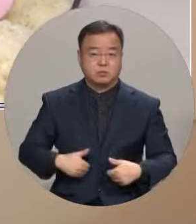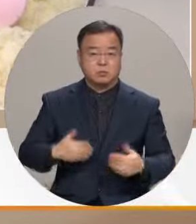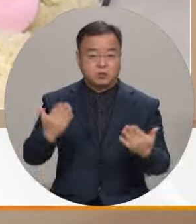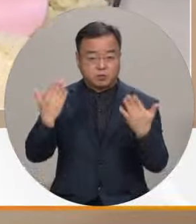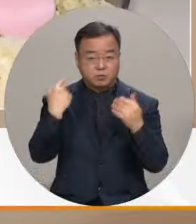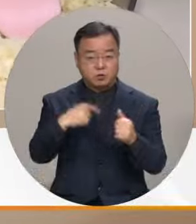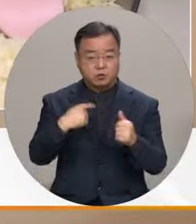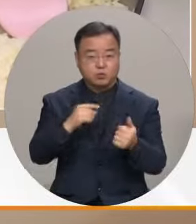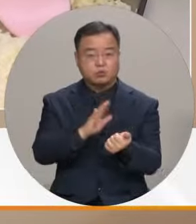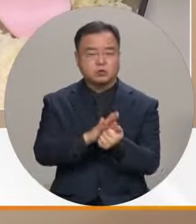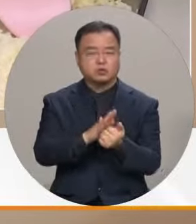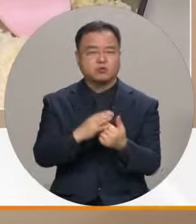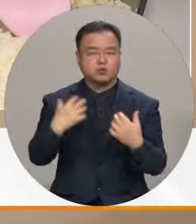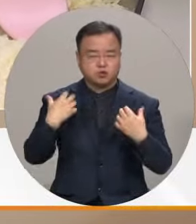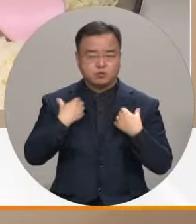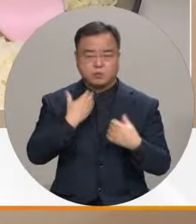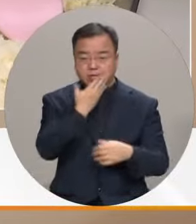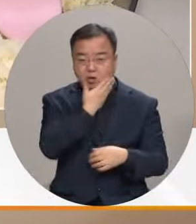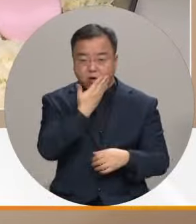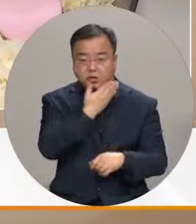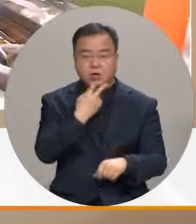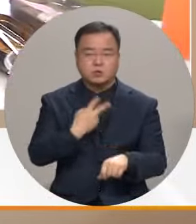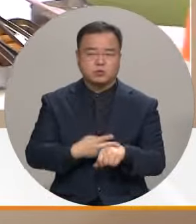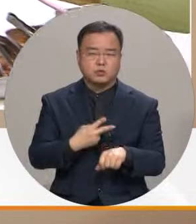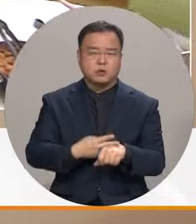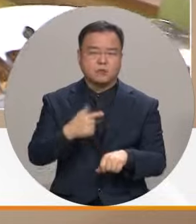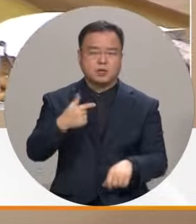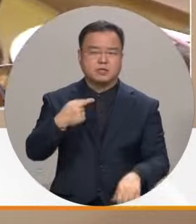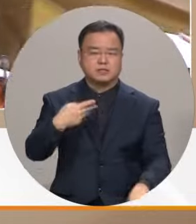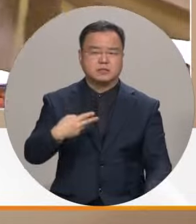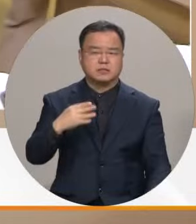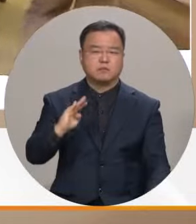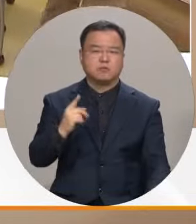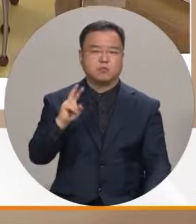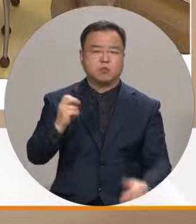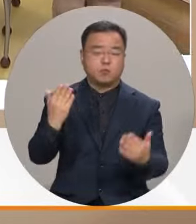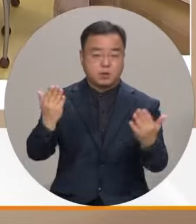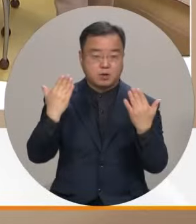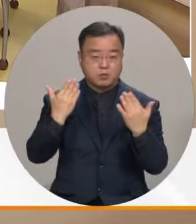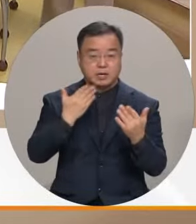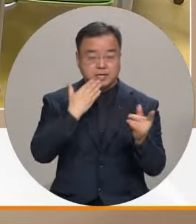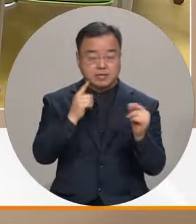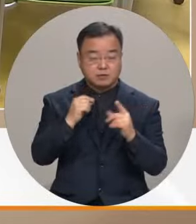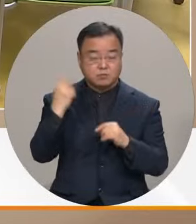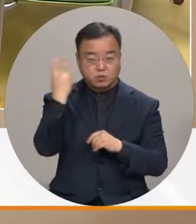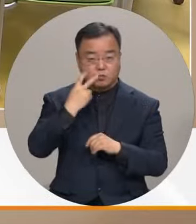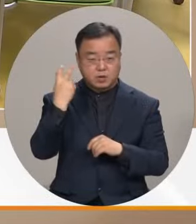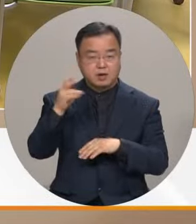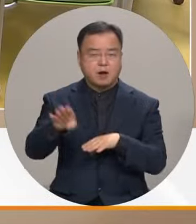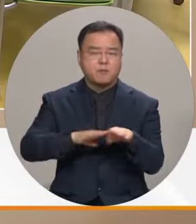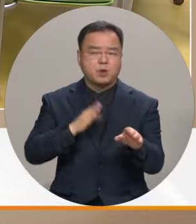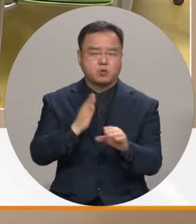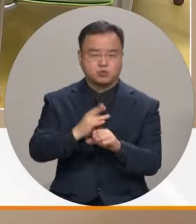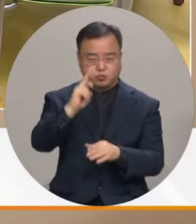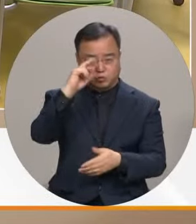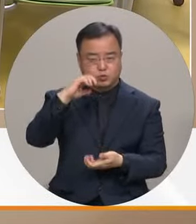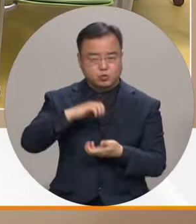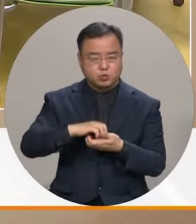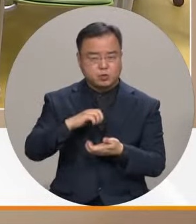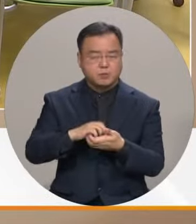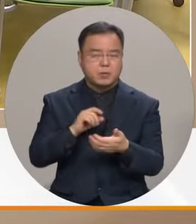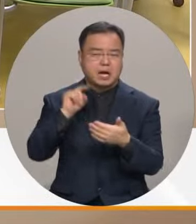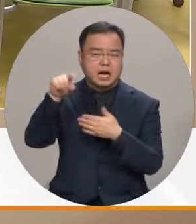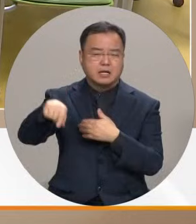교육지원청 소속에 영양교사가 일범 학교 급 간식을 관리하고 또 방학에도 도시락이나 매식다는